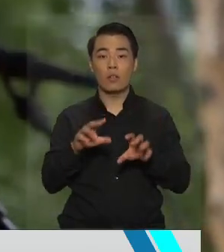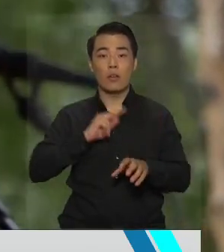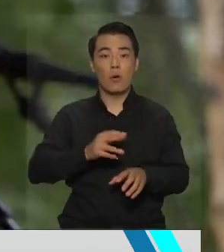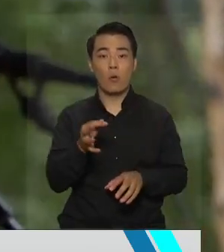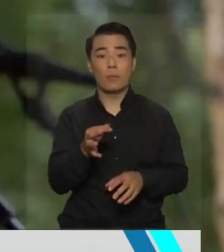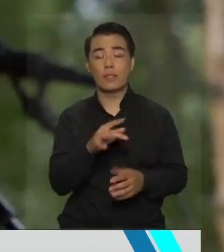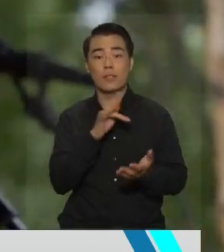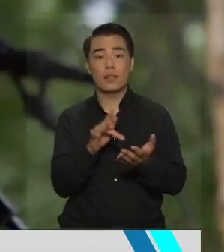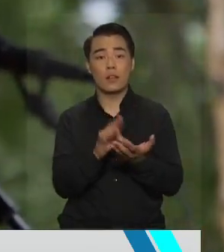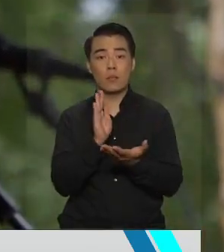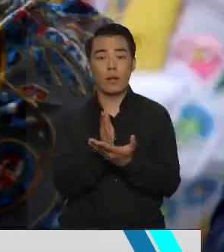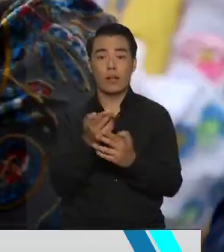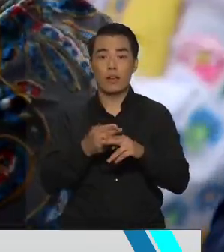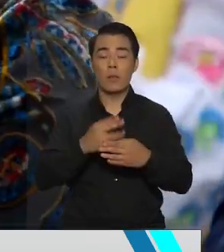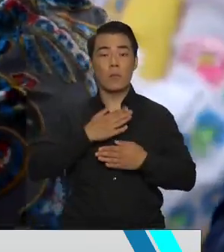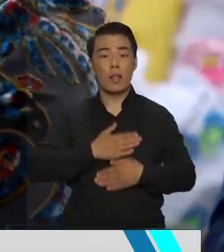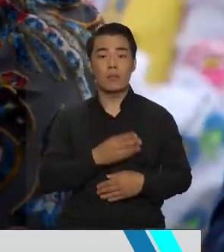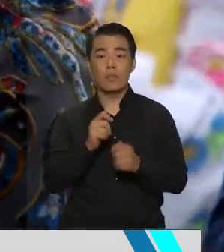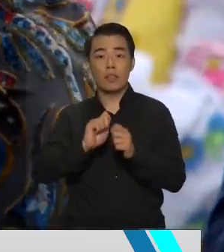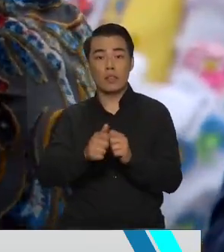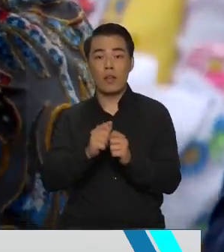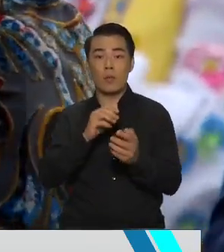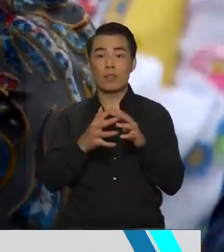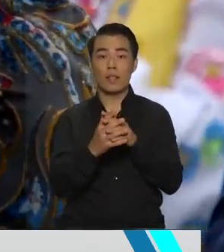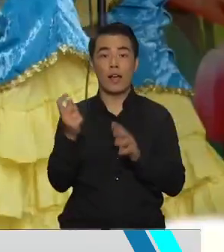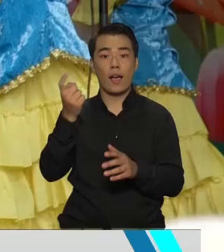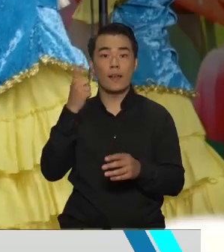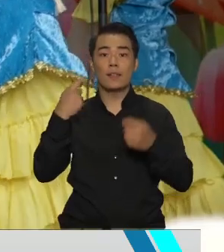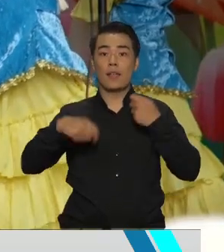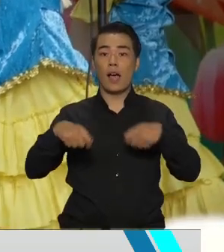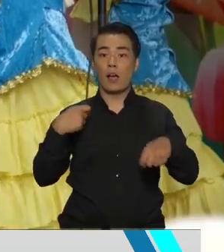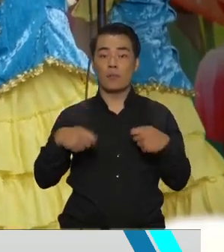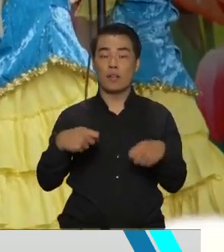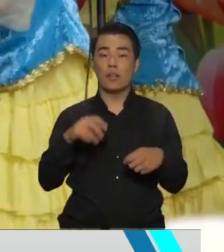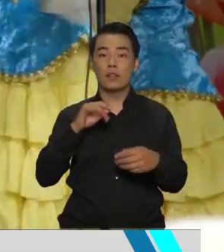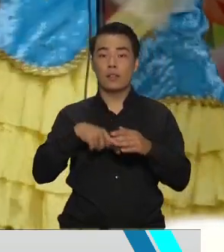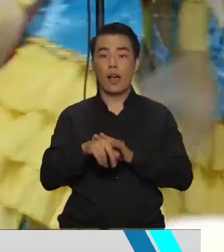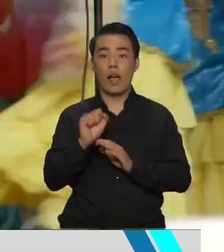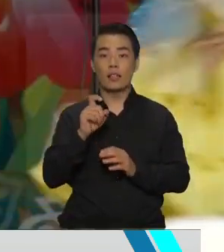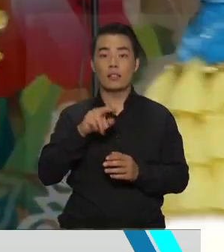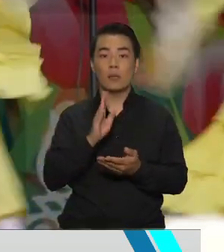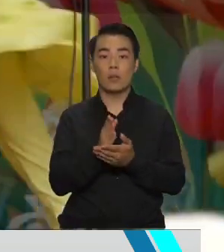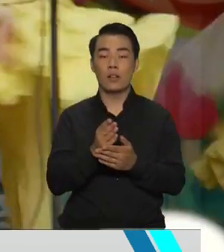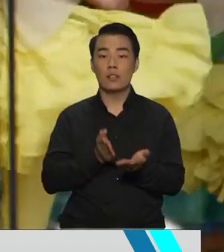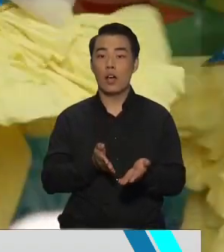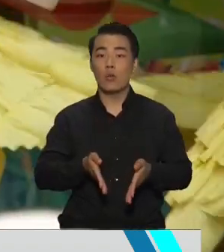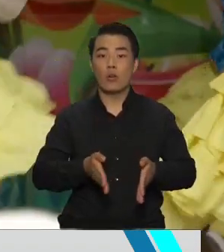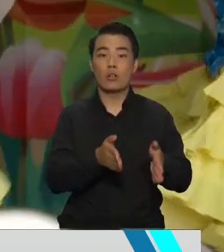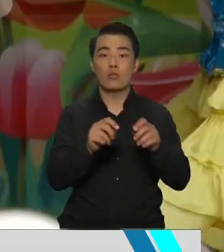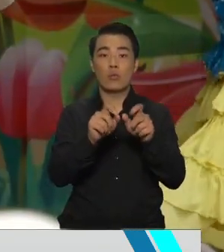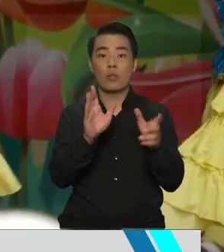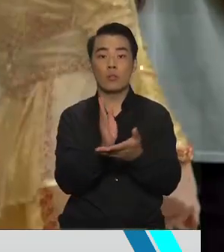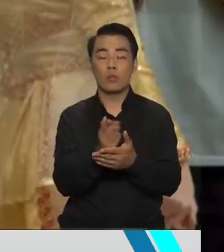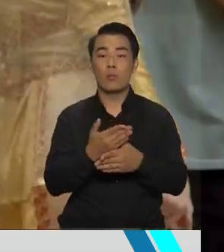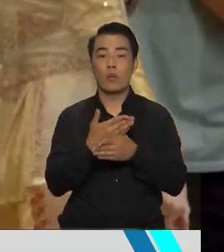областном центре. Это благотворительные и сельскохозяйственные ярмарки. Продолжается акция «Дорога в школу», благодаря которой помощь